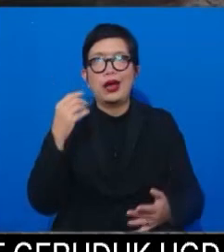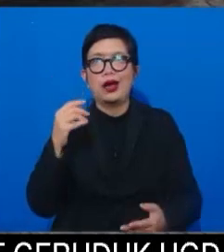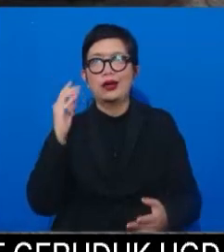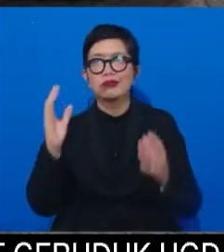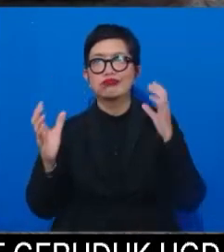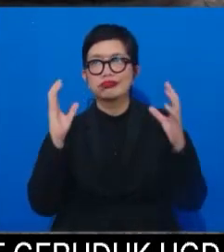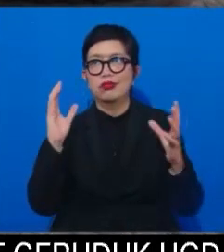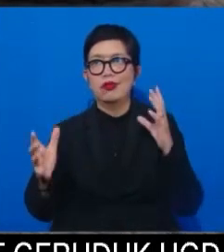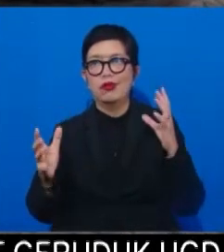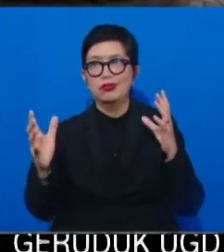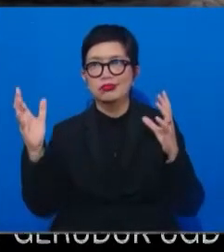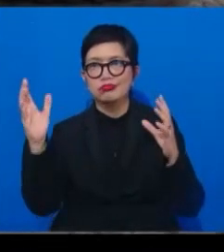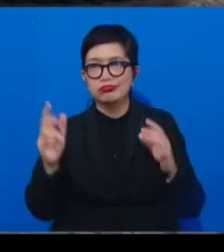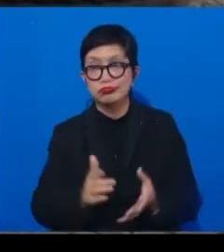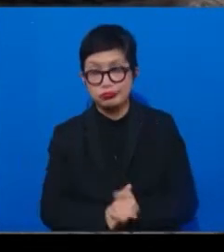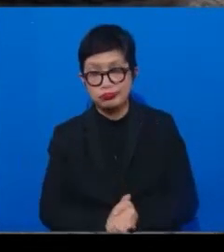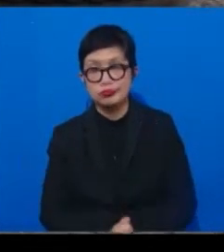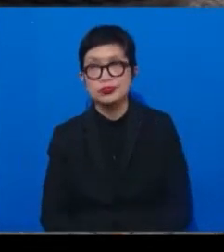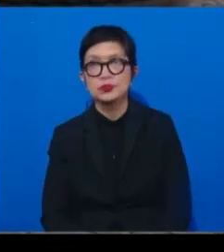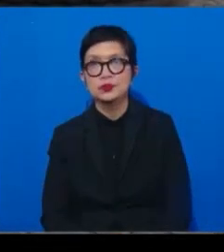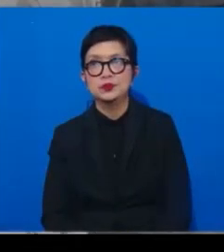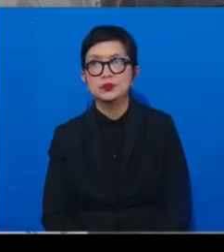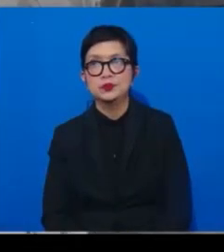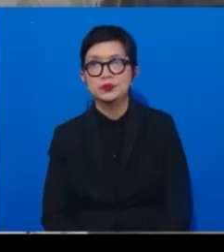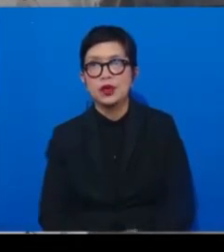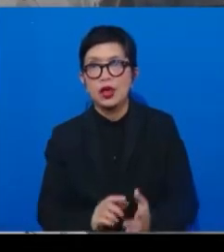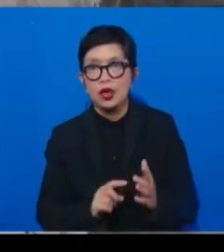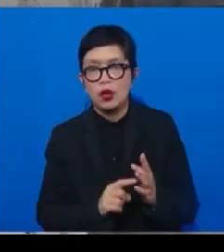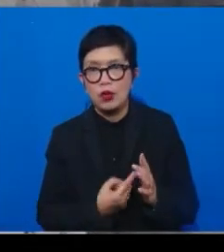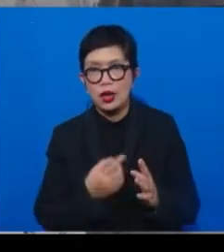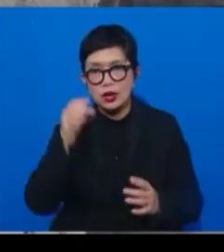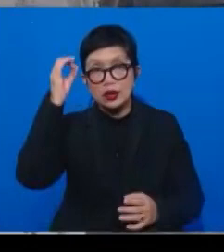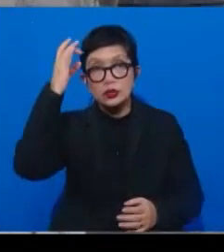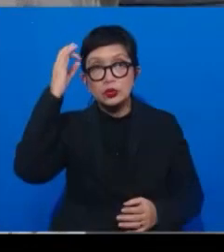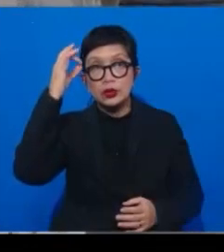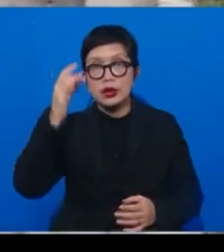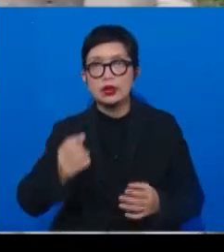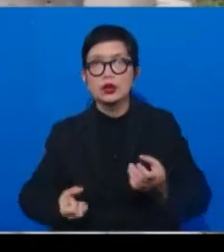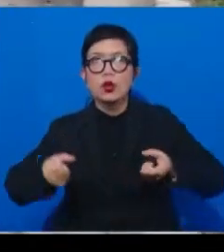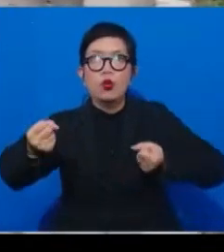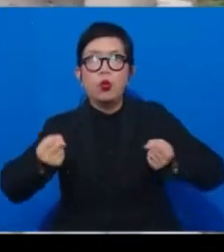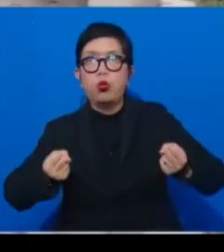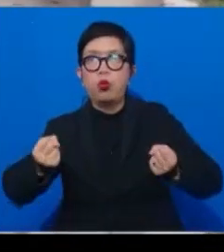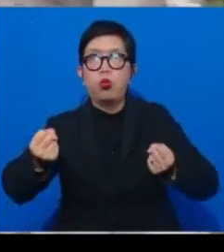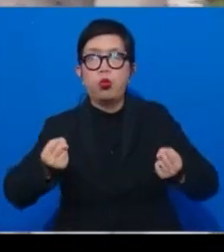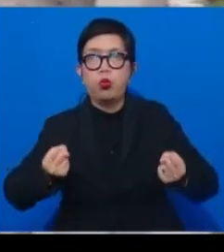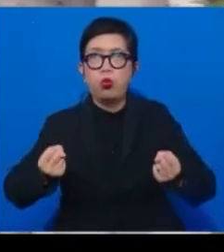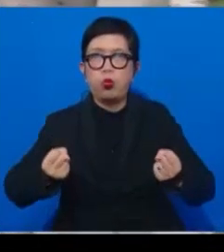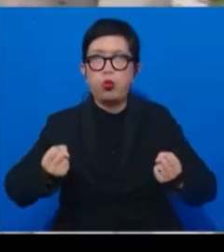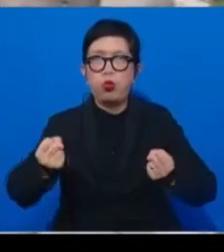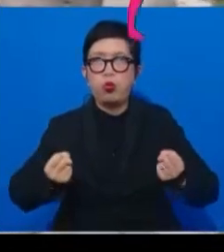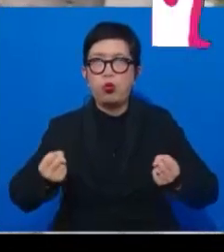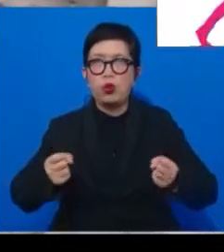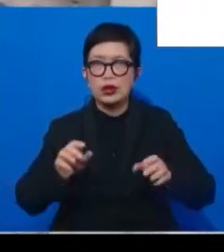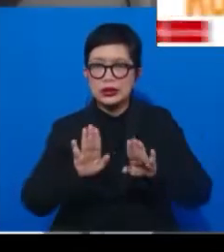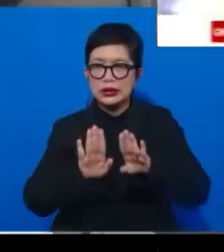Tangerang Selatan, Banten, Selasa petang. Kejadian bermula saat pengemudi melaju dan putar balik kendaraan. Diduga pengemudi salah